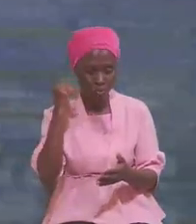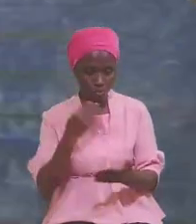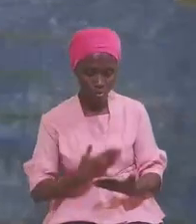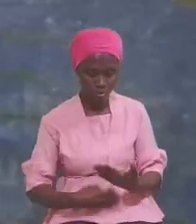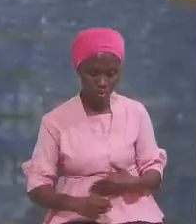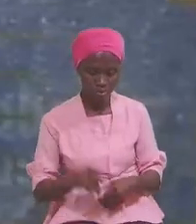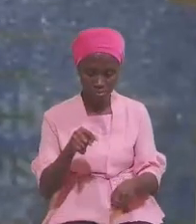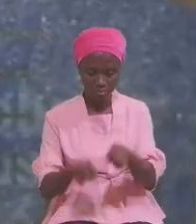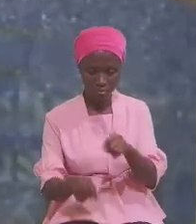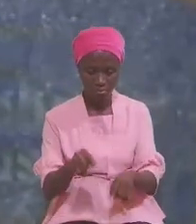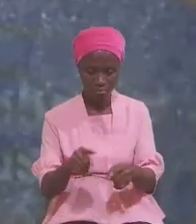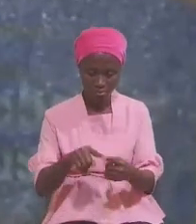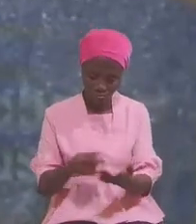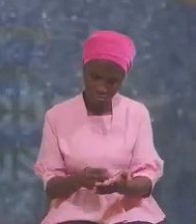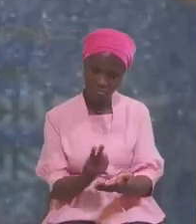né